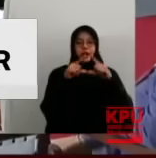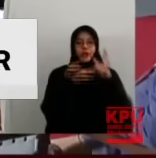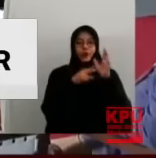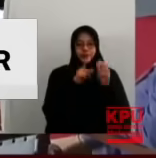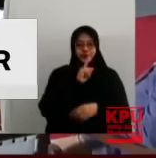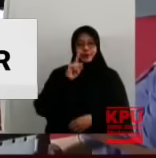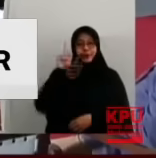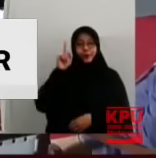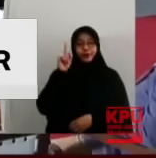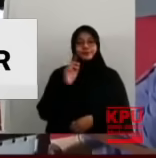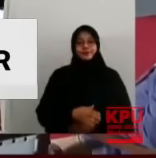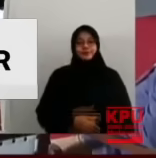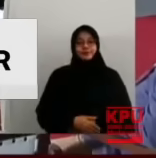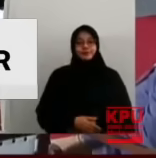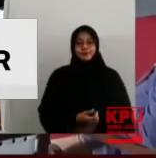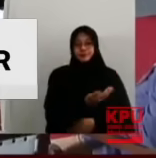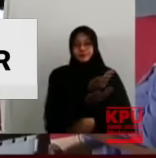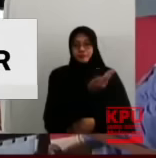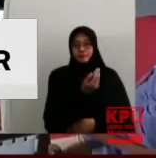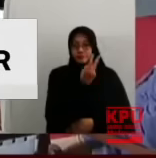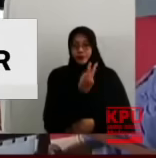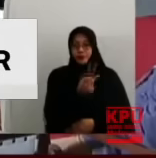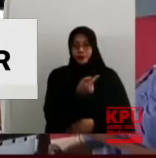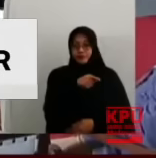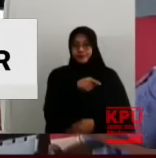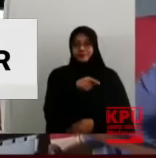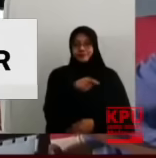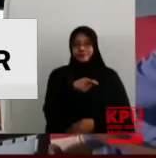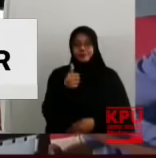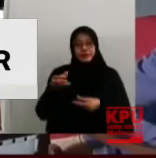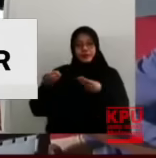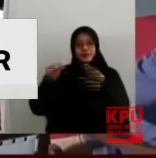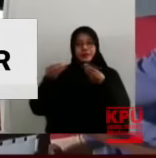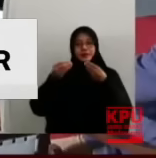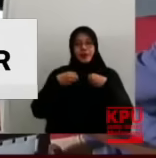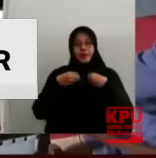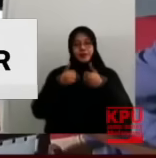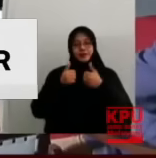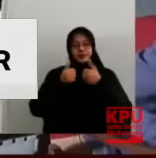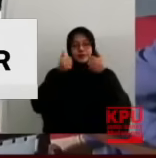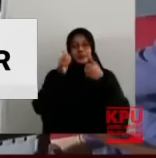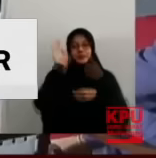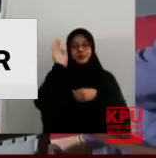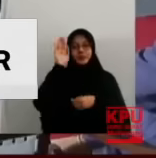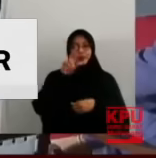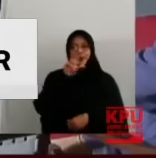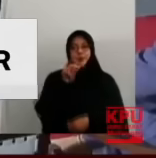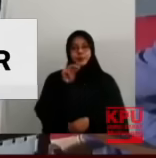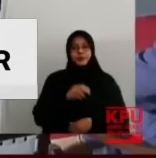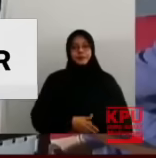bahwasanya beliau Berdua Untuk mendapatkan hasil yang terbaik untuk Jawa